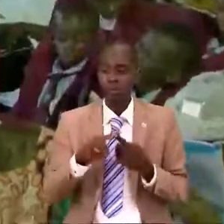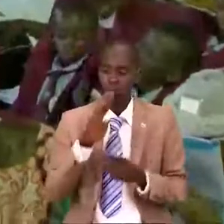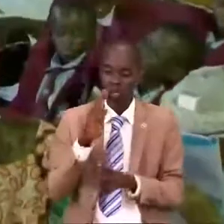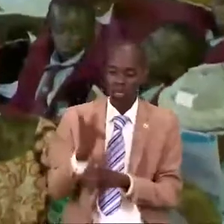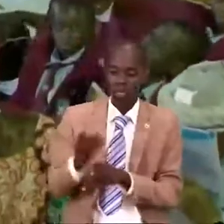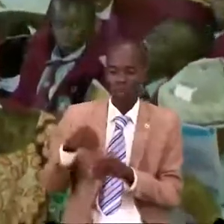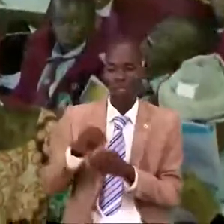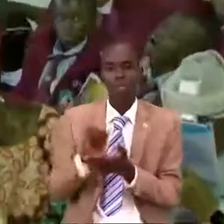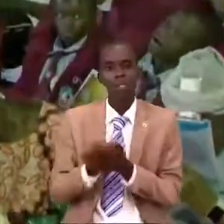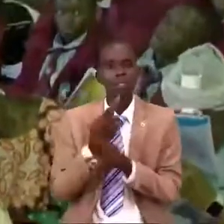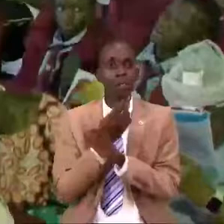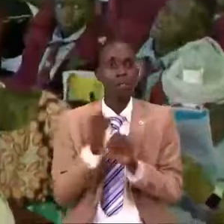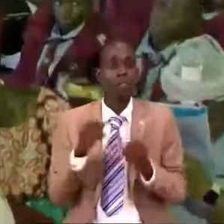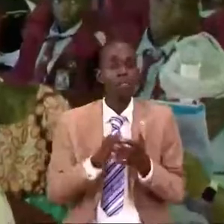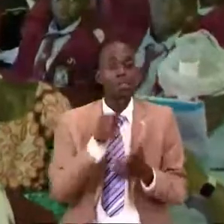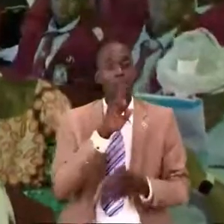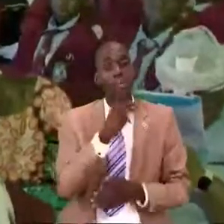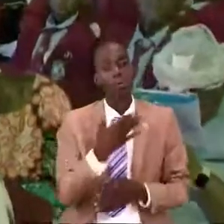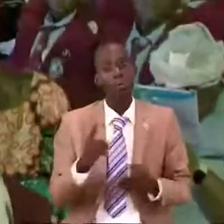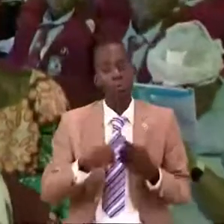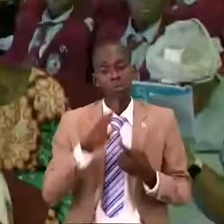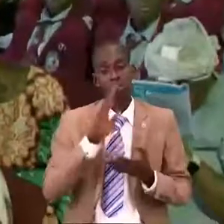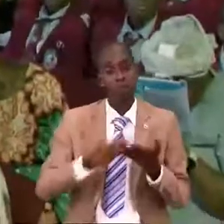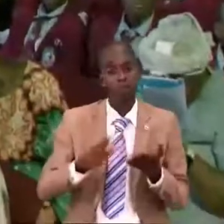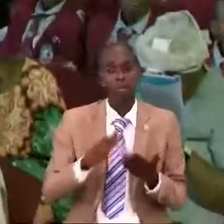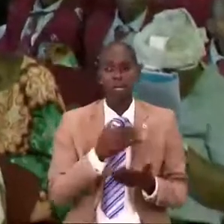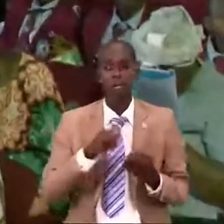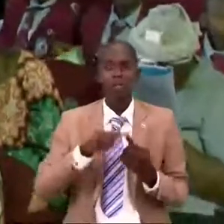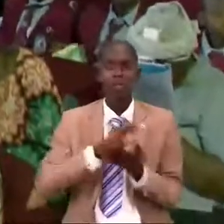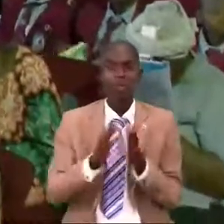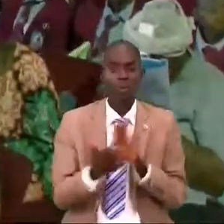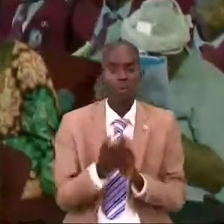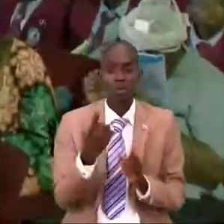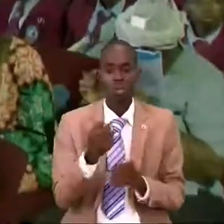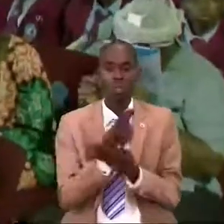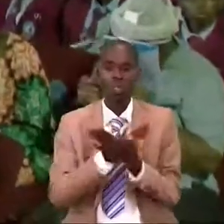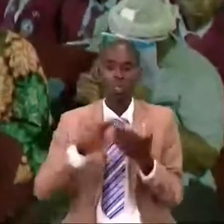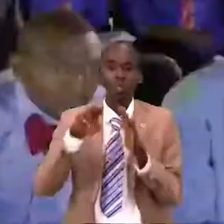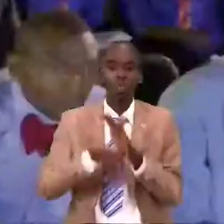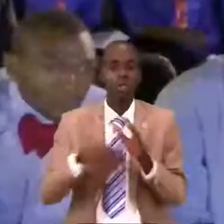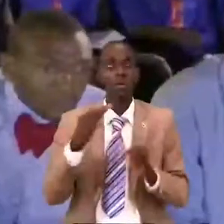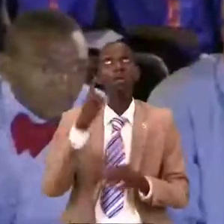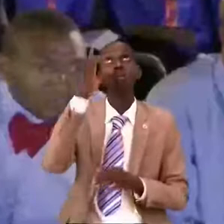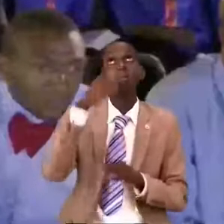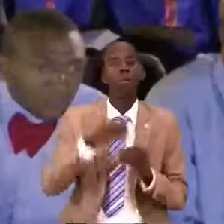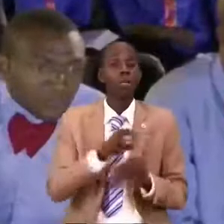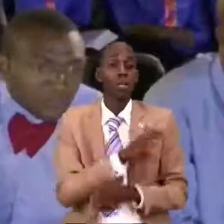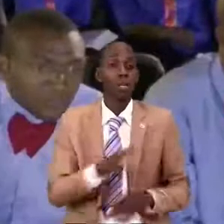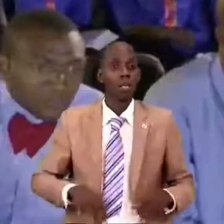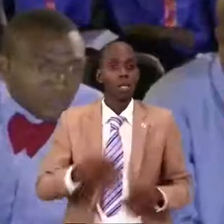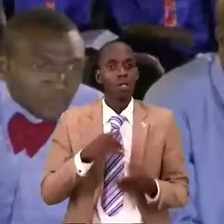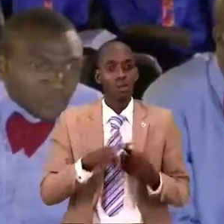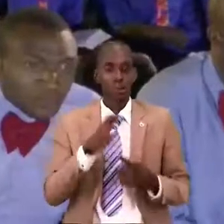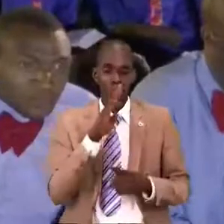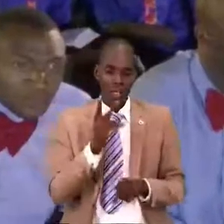la justice de Dieu en Christ, mais il faut être gardé dans cette justice. Une chose est d'être libéré